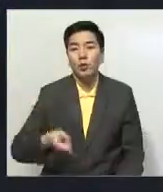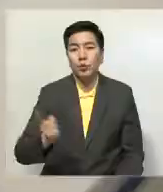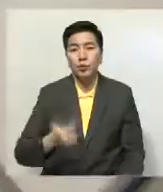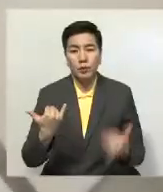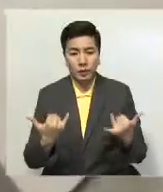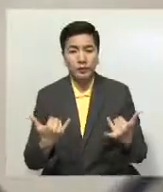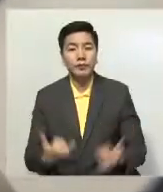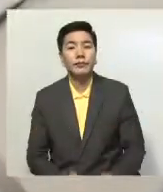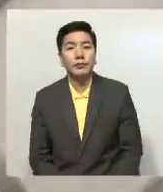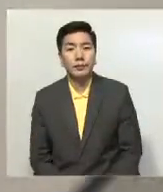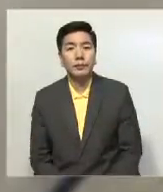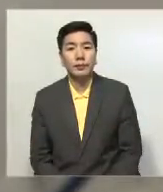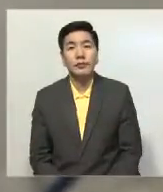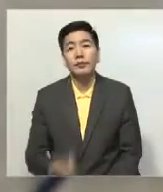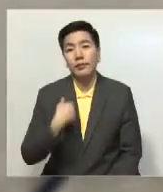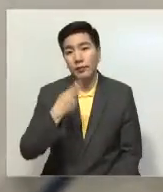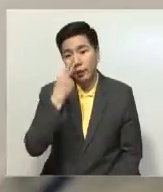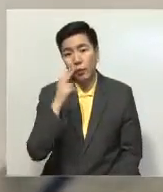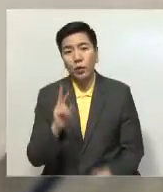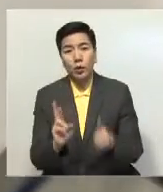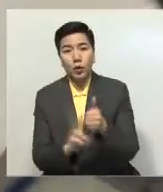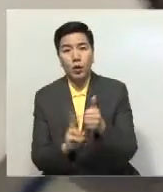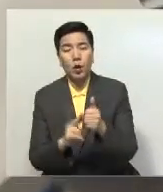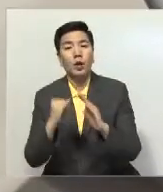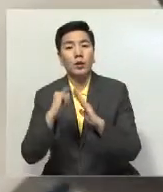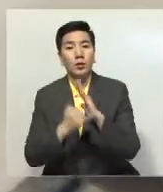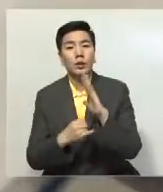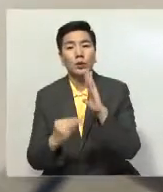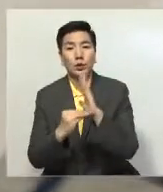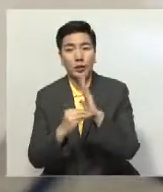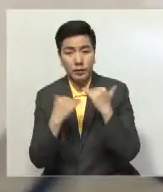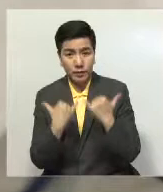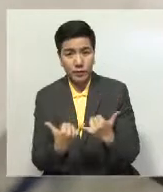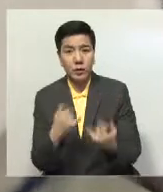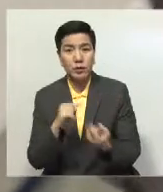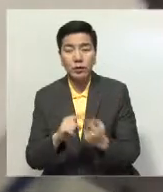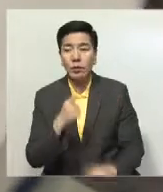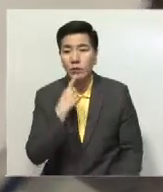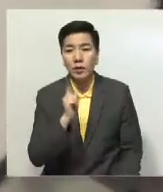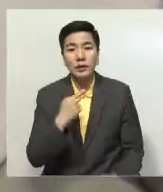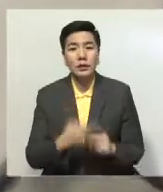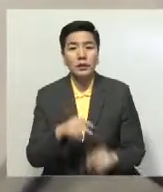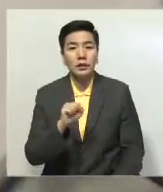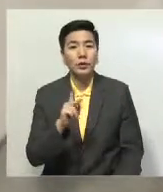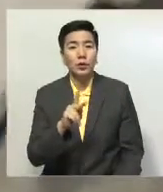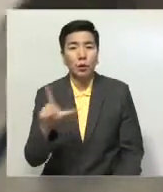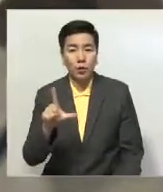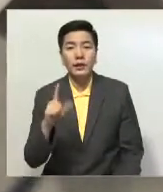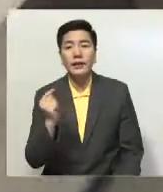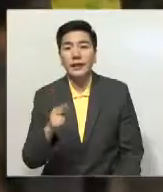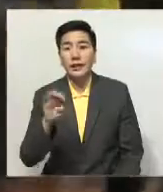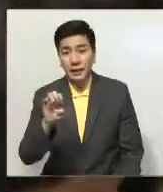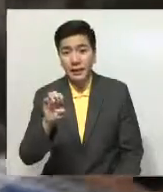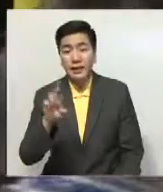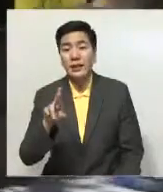ติค่ะมาดูทางด้านของรองผู้ว่ากันบ้างนะคะรองผู้ว่าราชการกรุงเทพมหานครค่ะคุณสกลทีพัทยกุลบอกว่